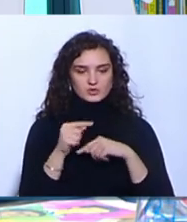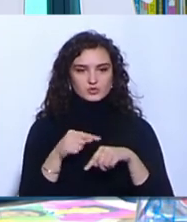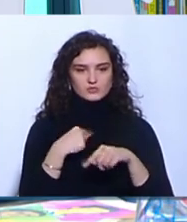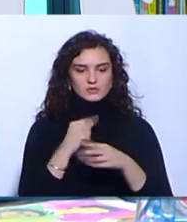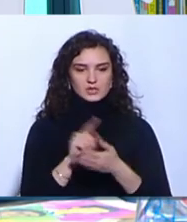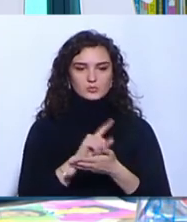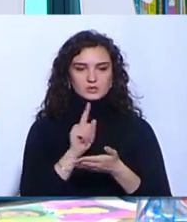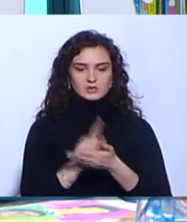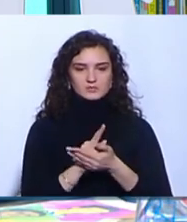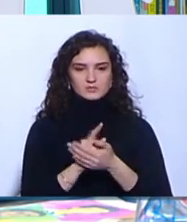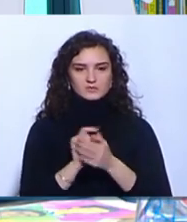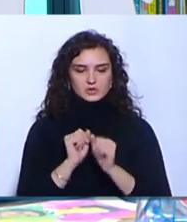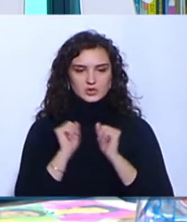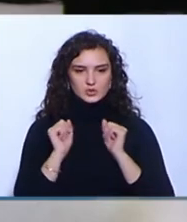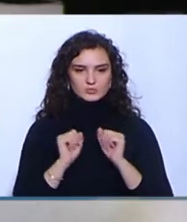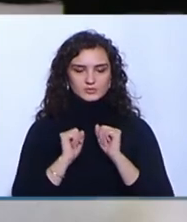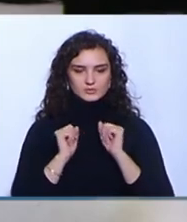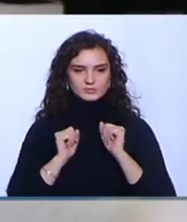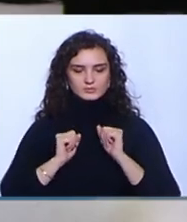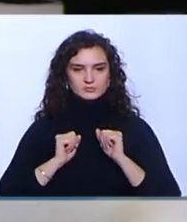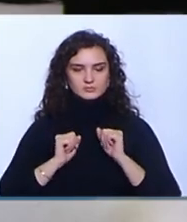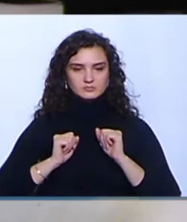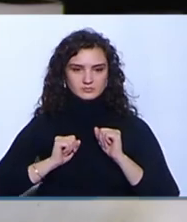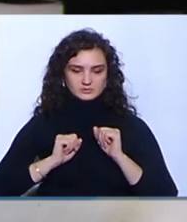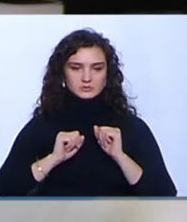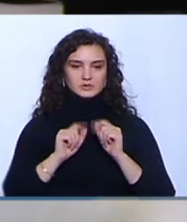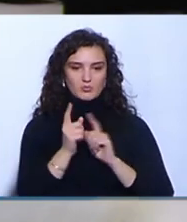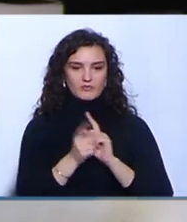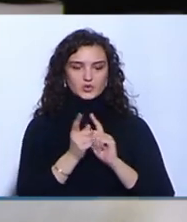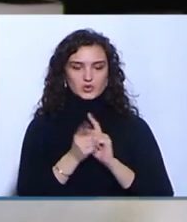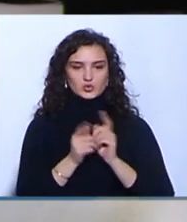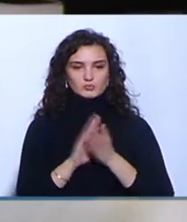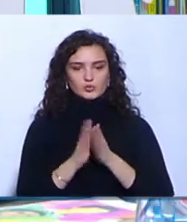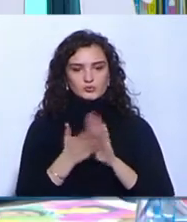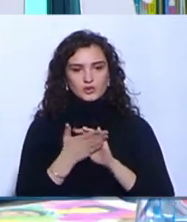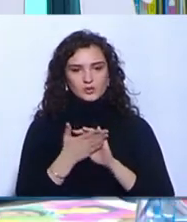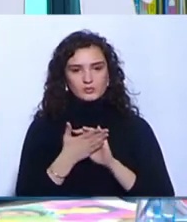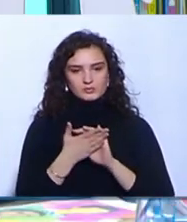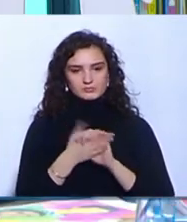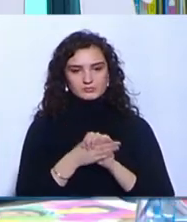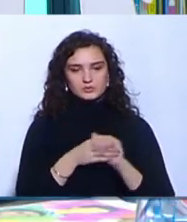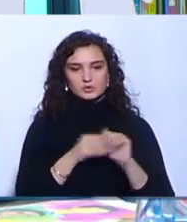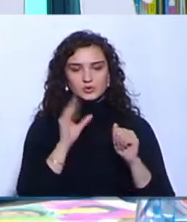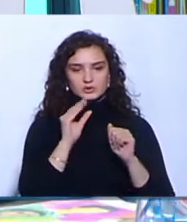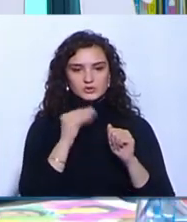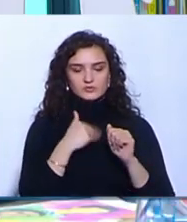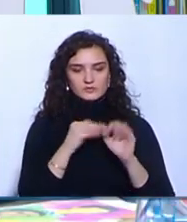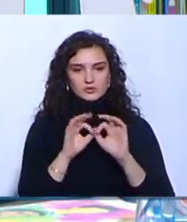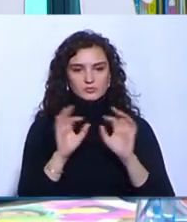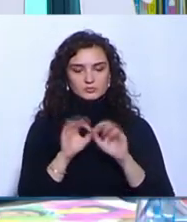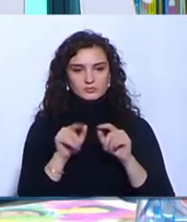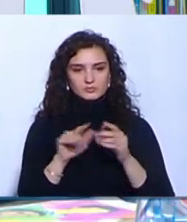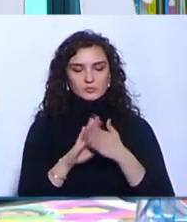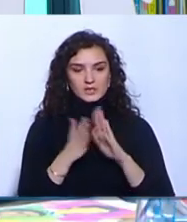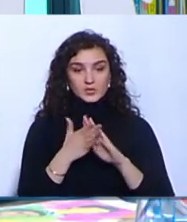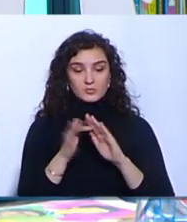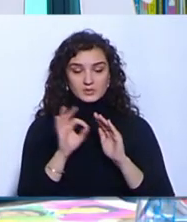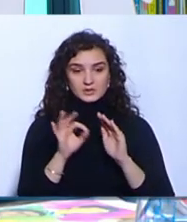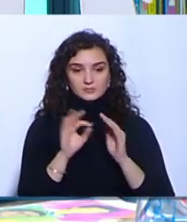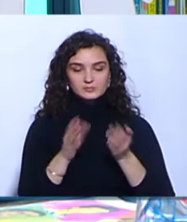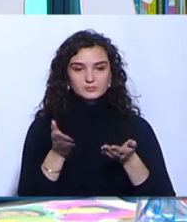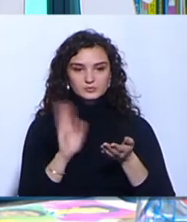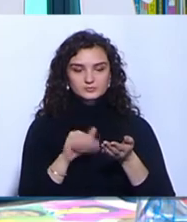ჩვენ აუცილებლად ვცდილობთ მაქსიმალურად გამოვასწოროთ მდგომარეობა. როდესაც ჩვენ ლაპარაკობთ მდგომარეობაზე,